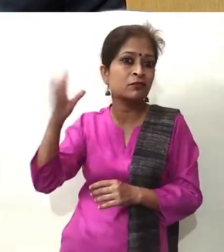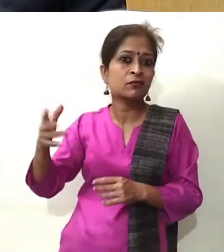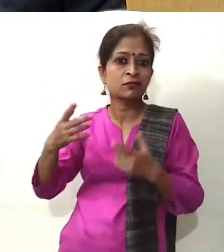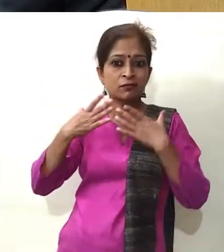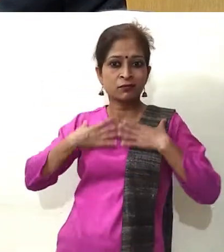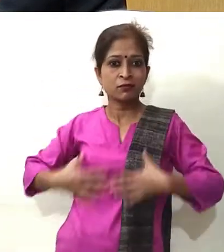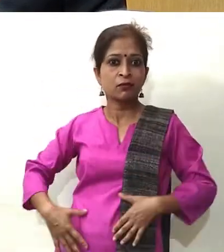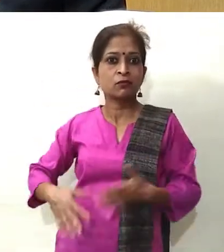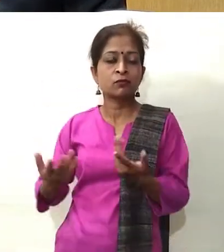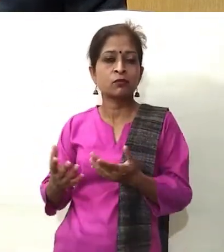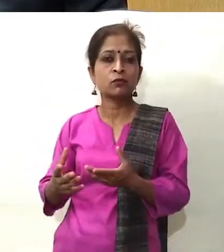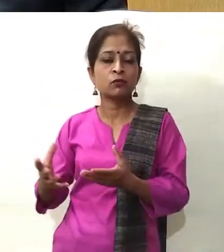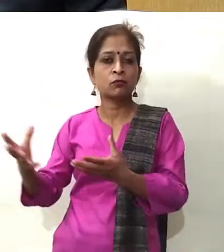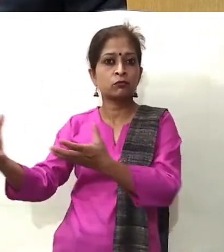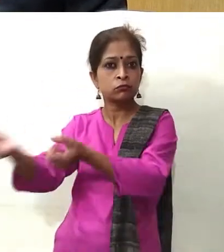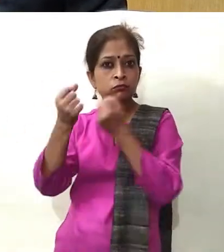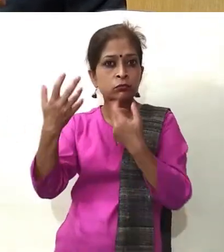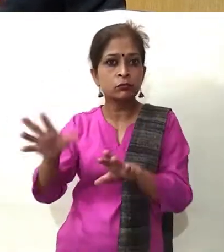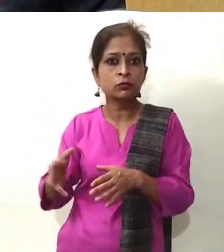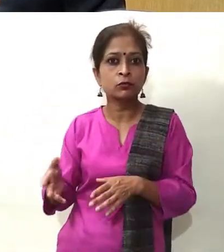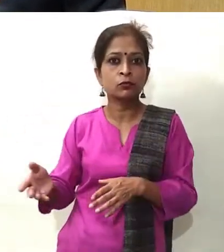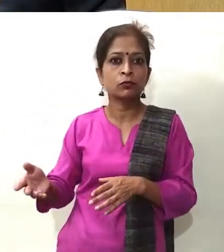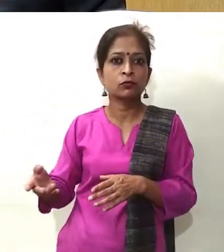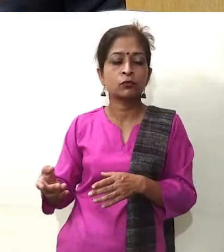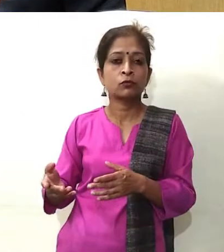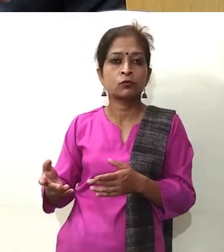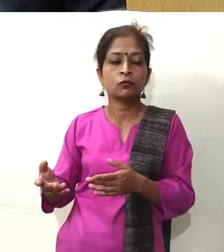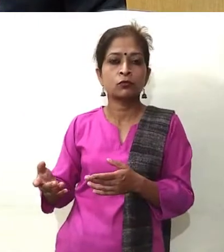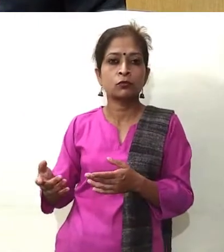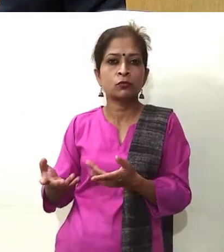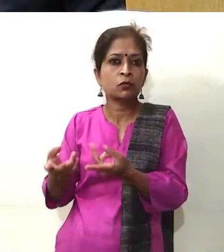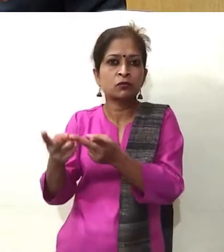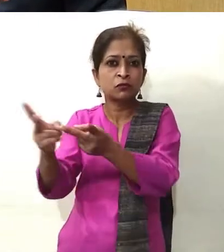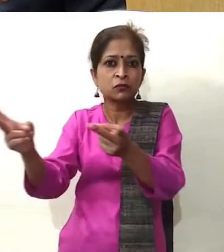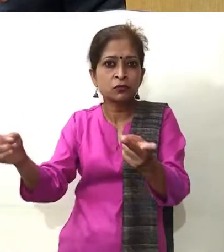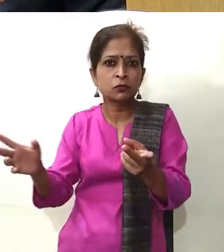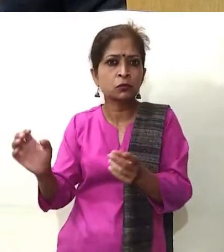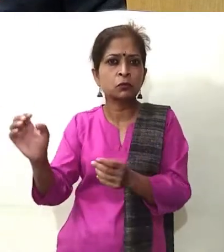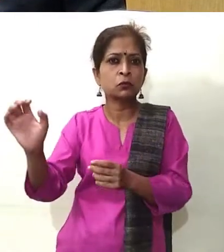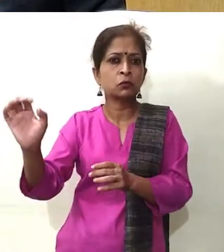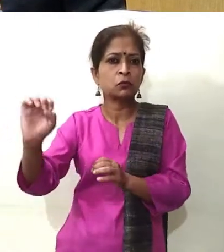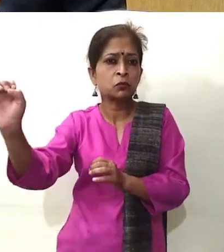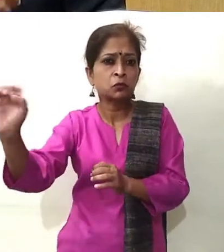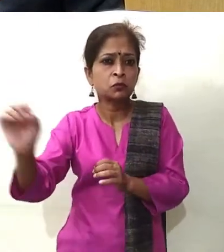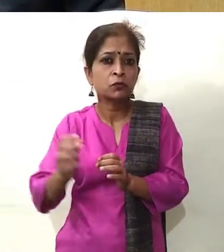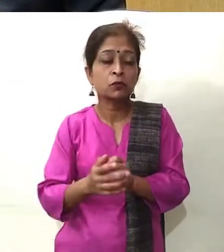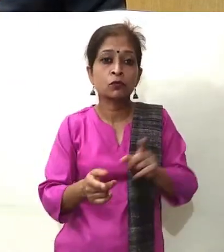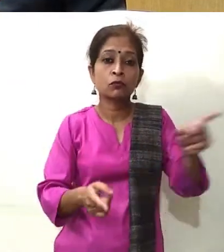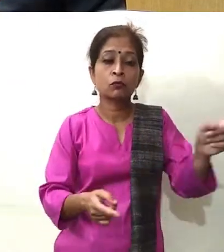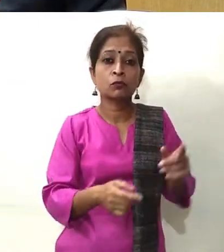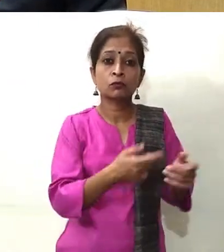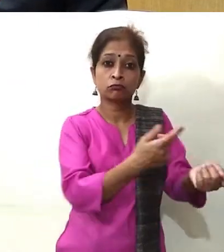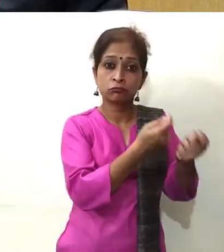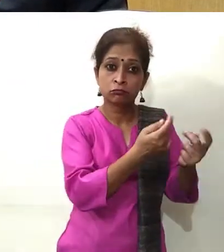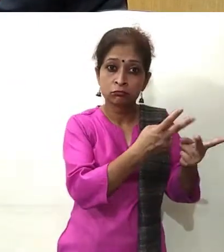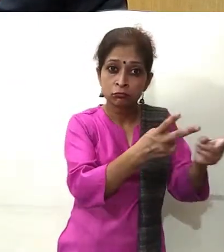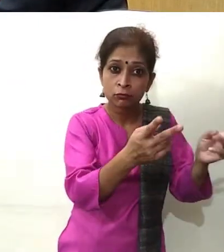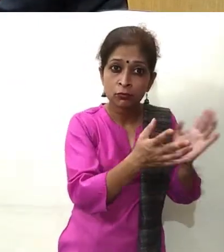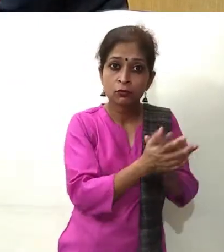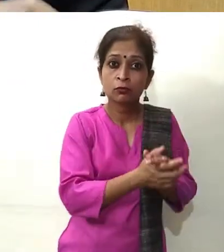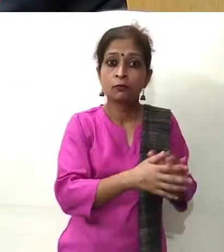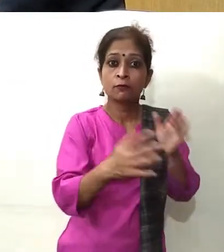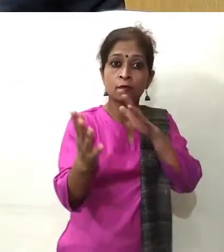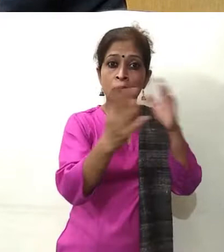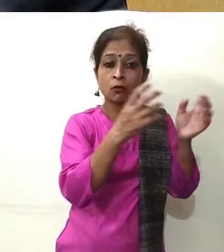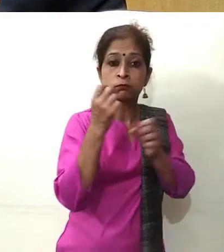चक्कर में। तुम्हारे पास सारे दिव्यास्त्र हैं, तुम्हारे रथ को स्थिरता देने के लिए पवन